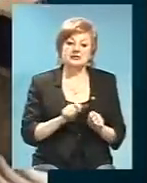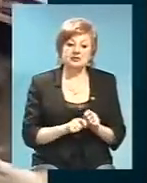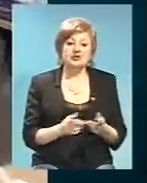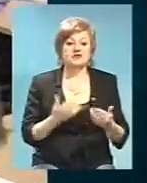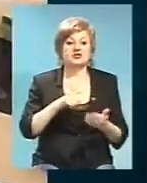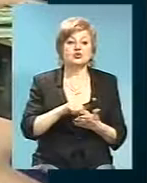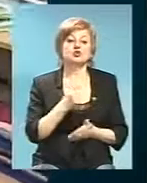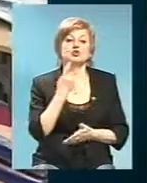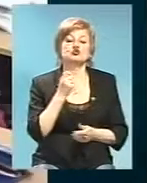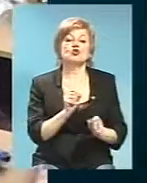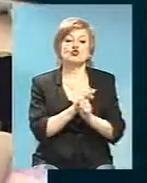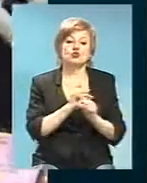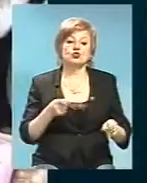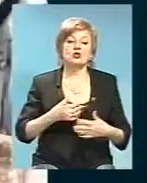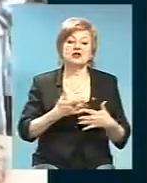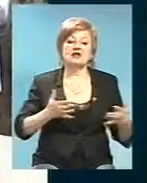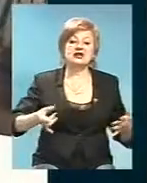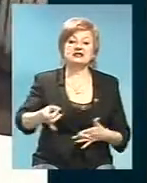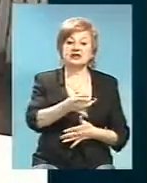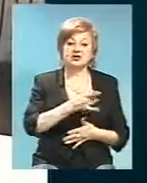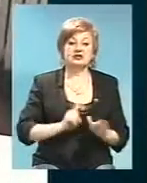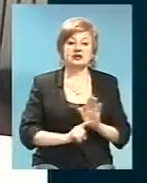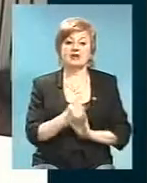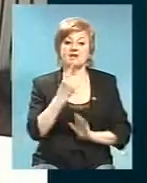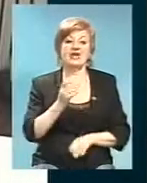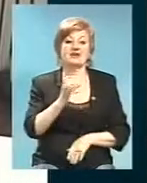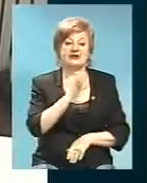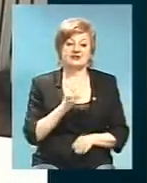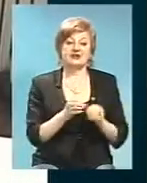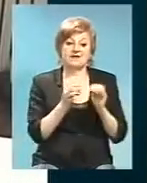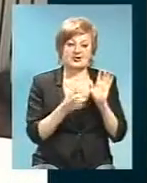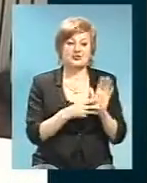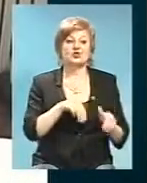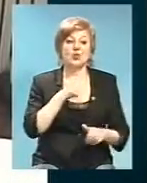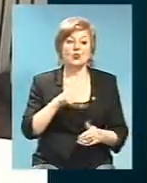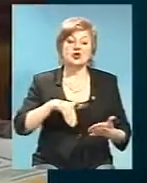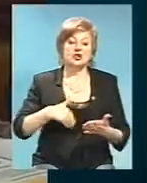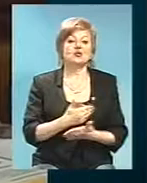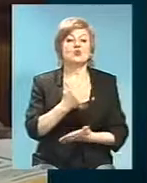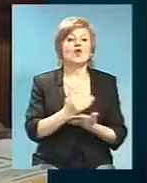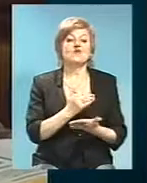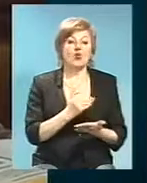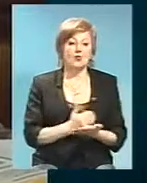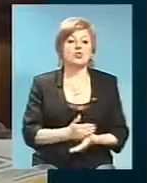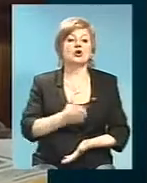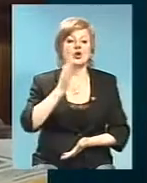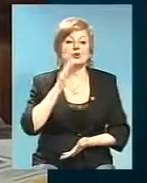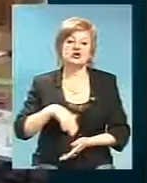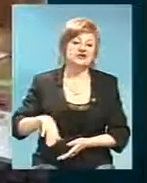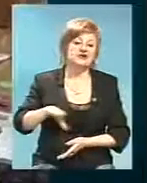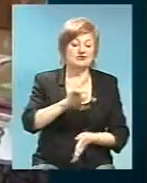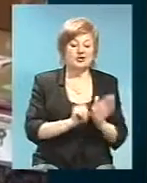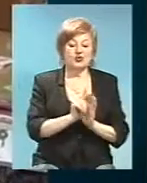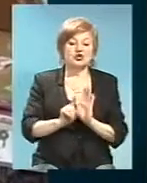участь 100 шкіл в різних регіонах. З 1 вересня 2018-го за новою програмою навчатимуться усі початкові